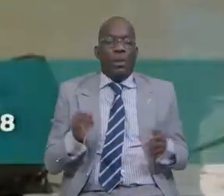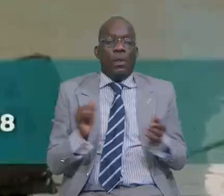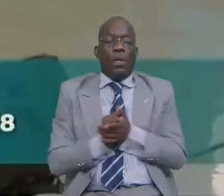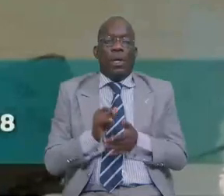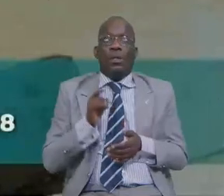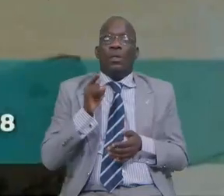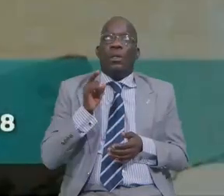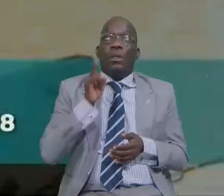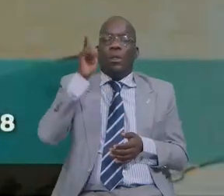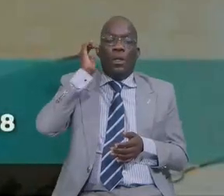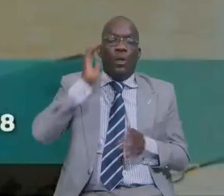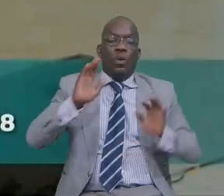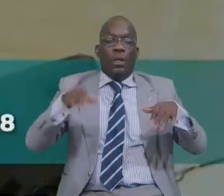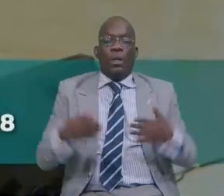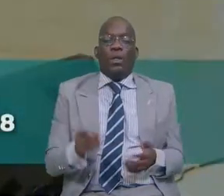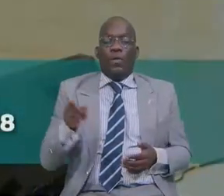16.